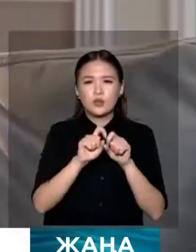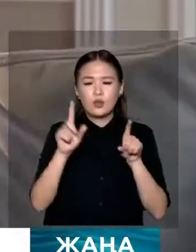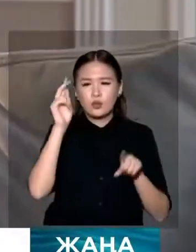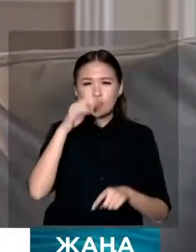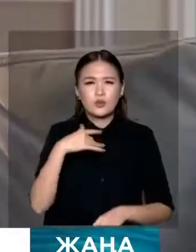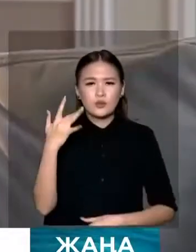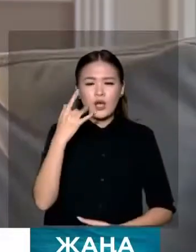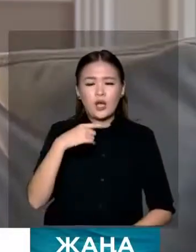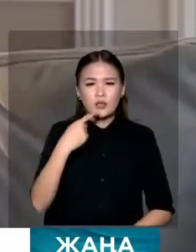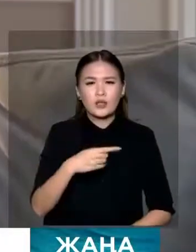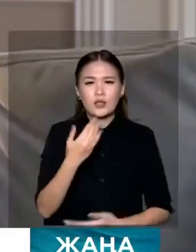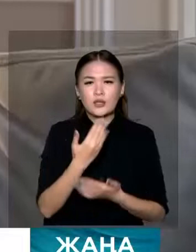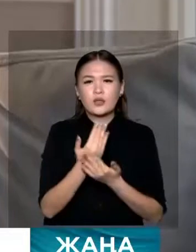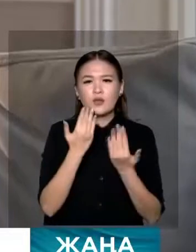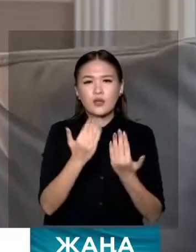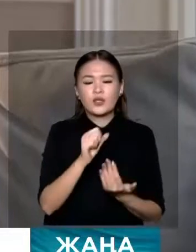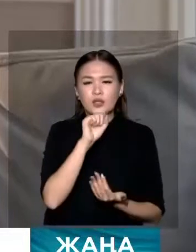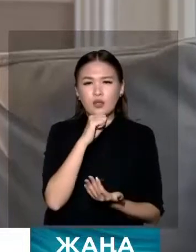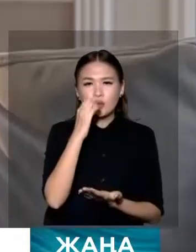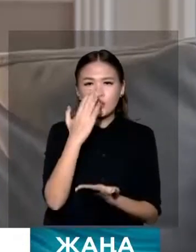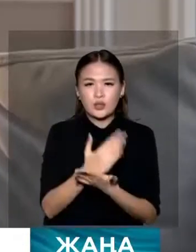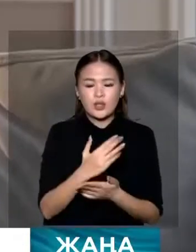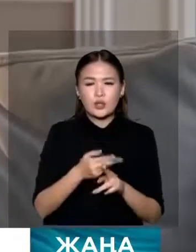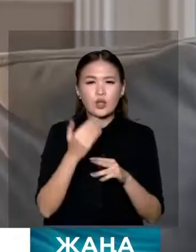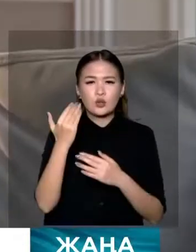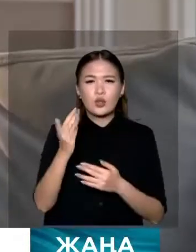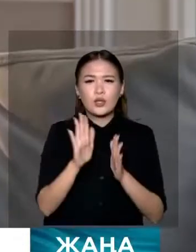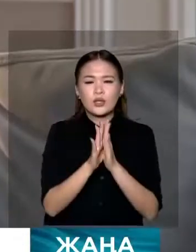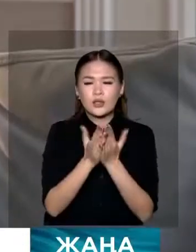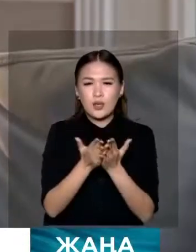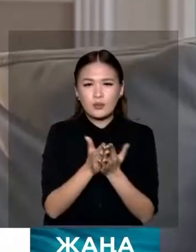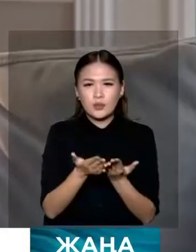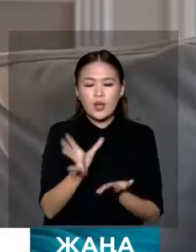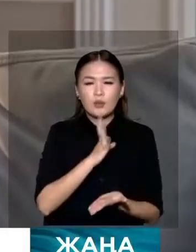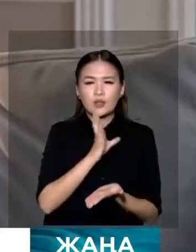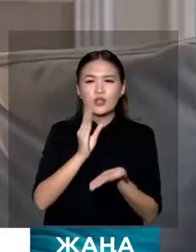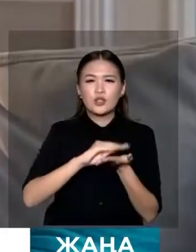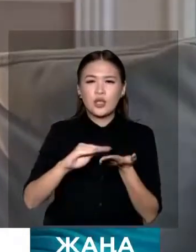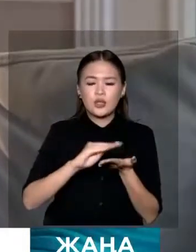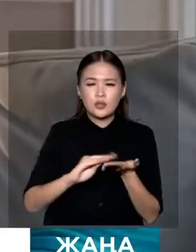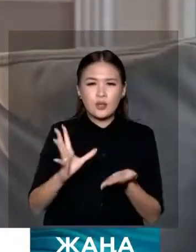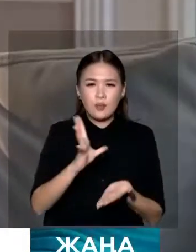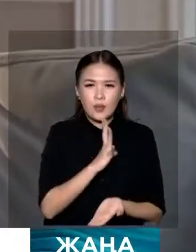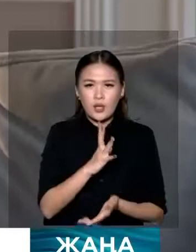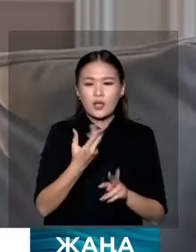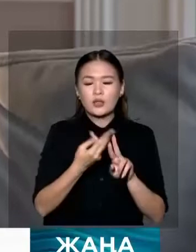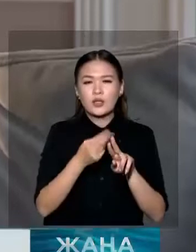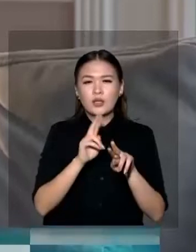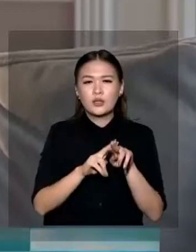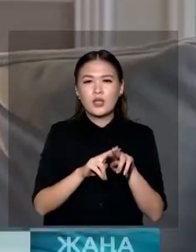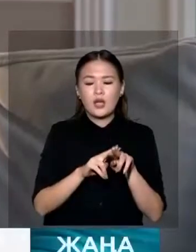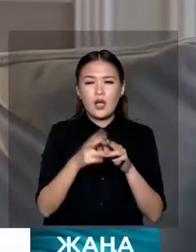отырамыз, осындай атаң болған, қазірдің өзі мына сол кісінің кітаптары, мынандай ертегі әңгімелер жазған осындай бар деп